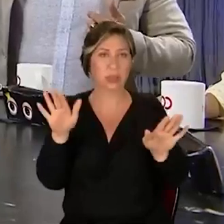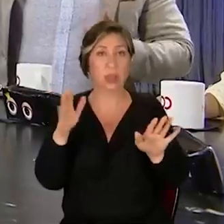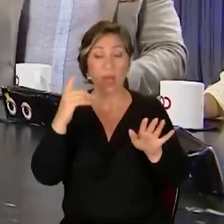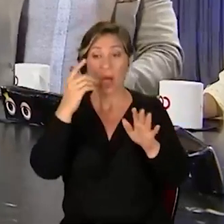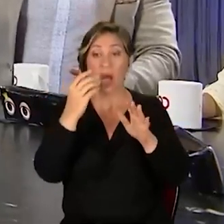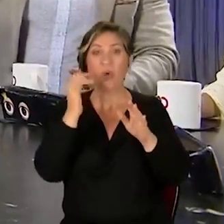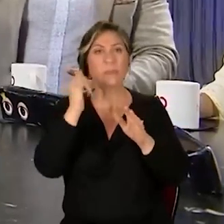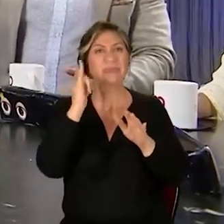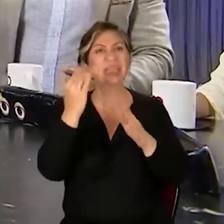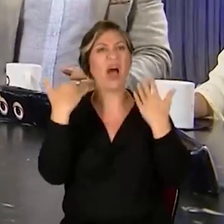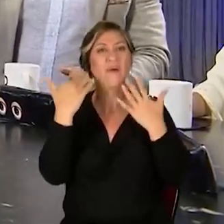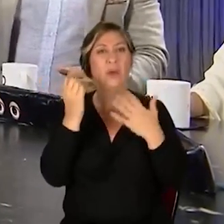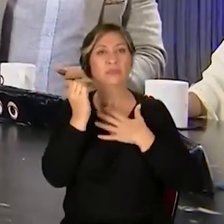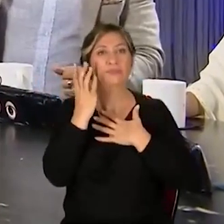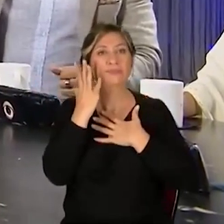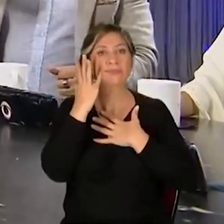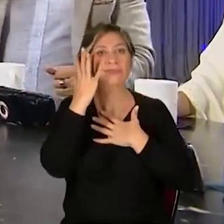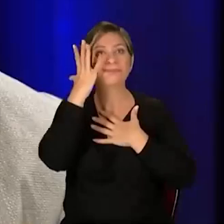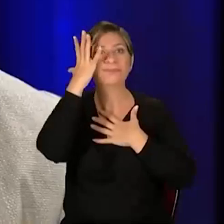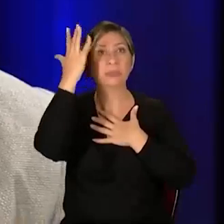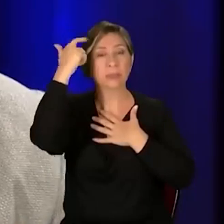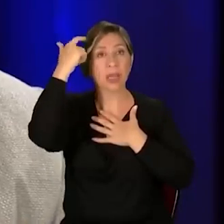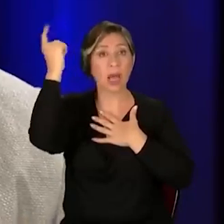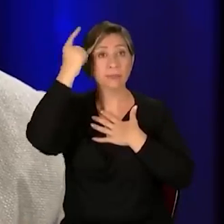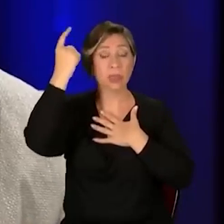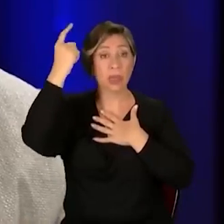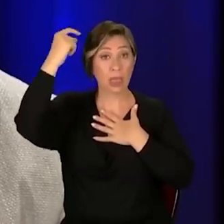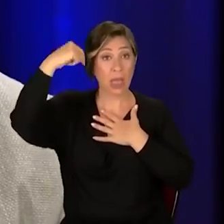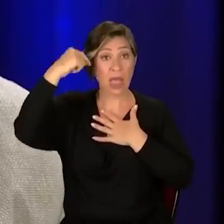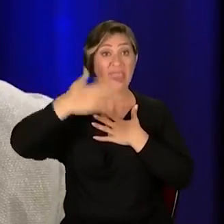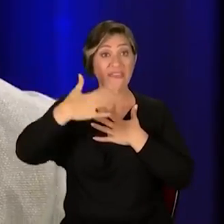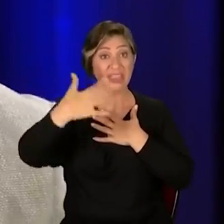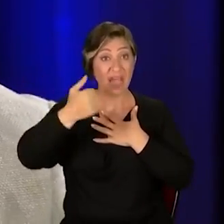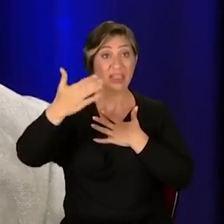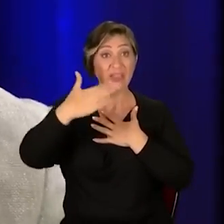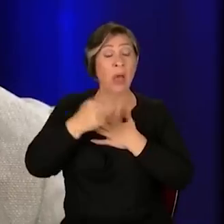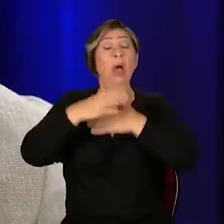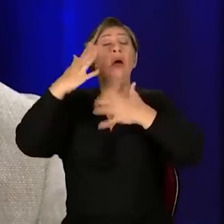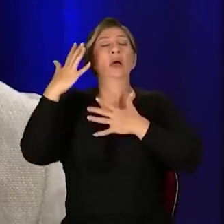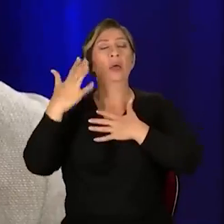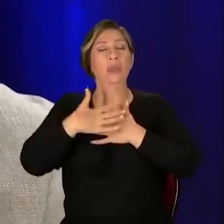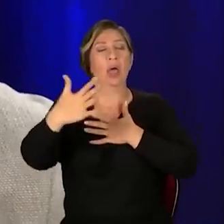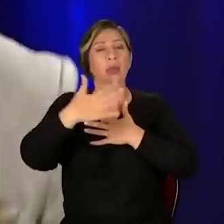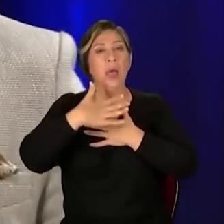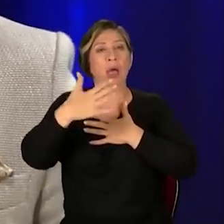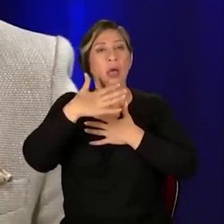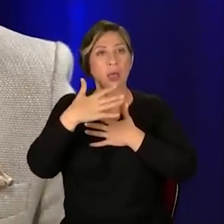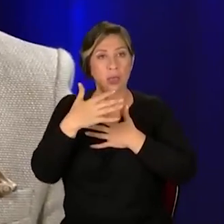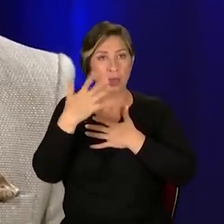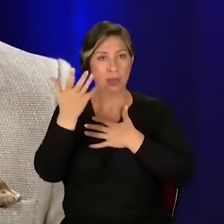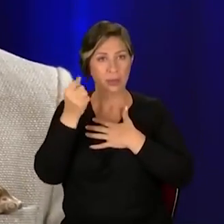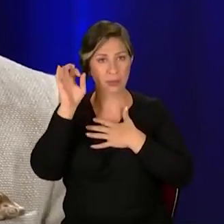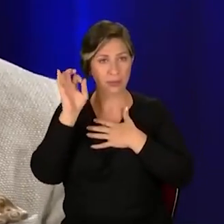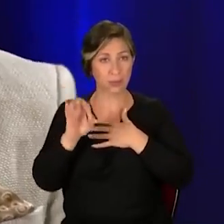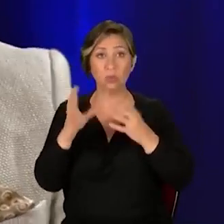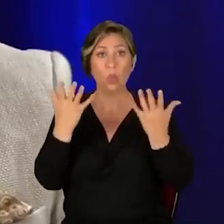birikmeye başladı ve beyine diyor ki nefes al diyor. Beynin alt bölgesine nefes al diyor. Birdenbire siz nefes almaya başladığınız zaman diye nefes